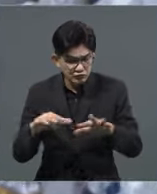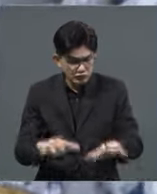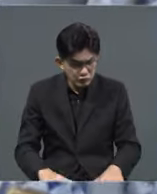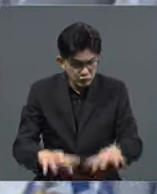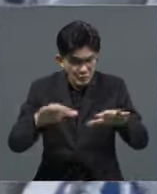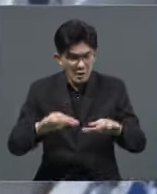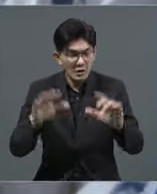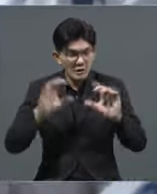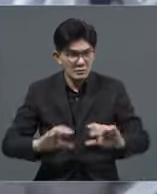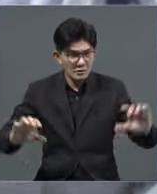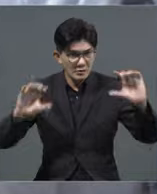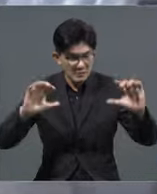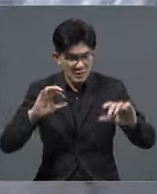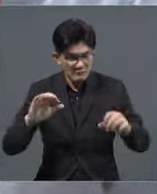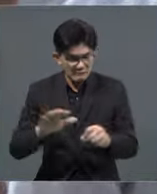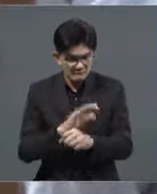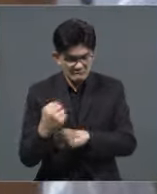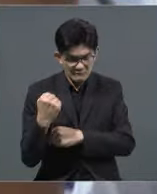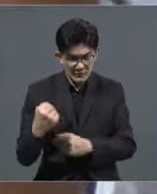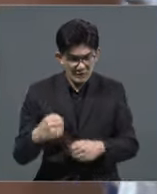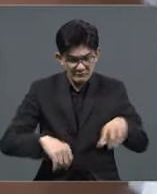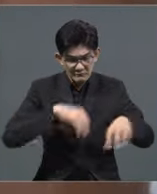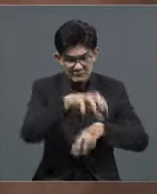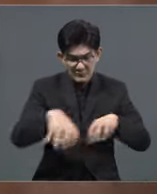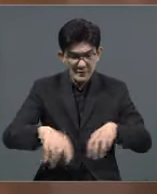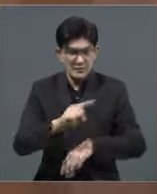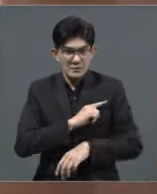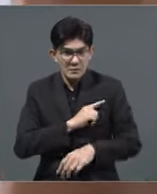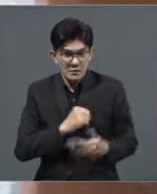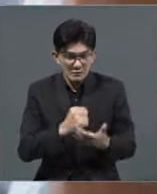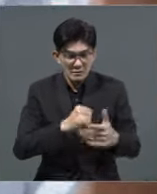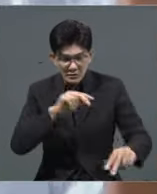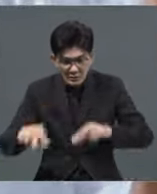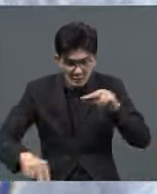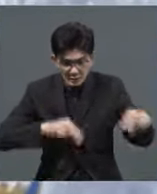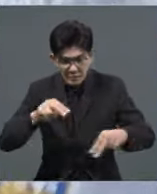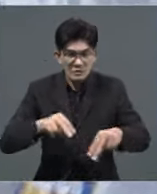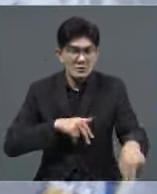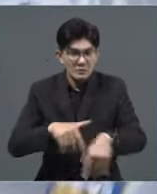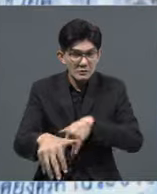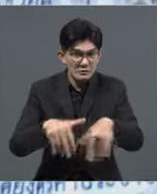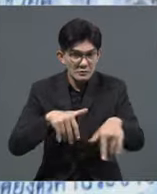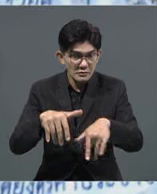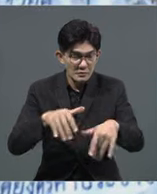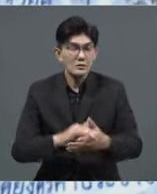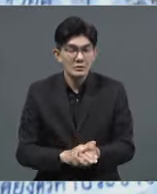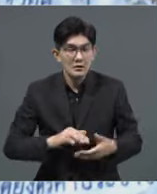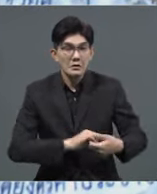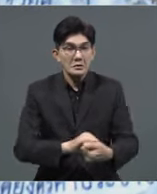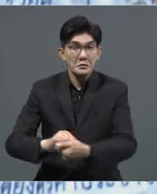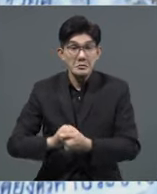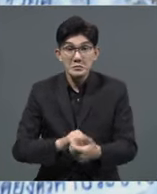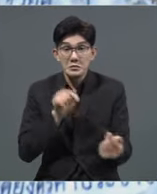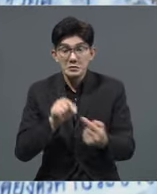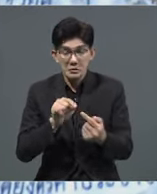เองก็ระดมสภากำลังเต็มที่เนาะค่ะทุกหน่วยงานที่เกี่ยวของลงดูแลพี่น้องประชาชนแล้วก็ได้การรวมมือเนาะค่ะจากทั้งภ